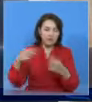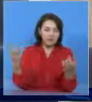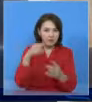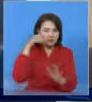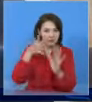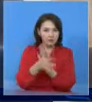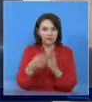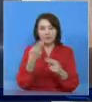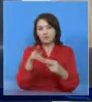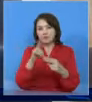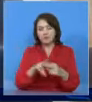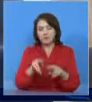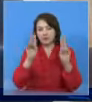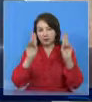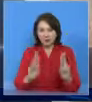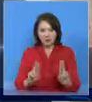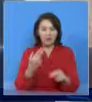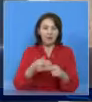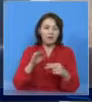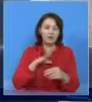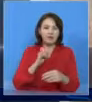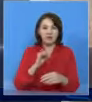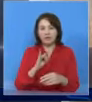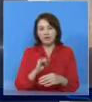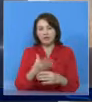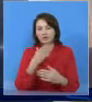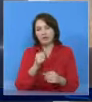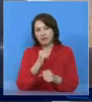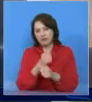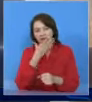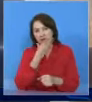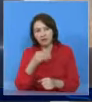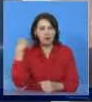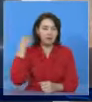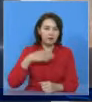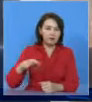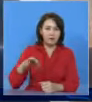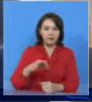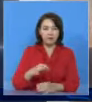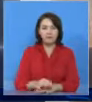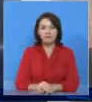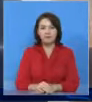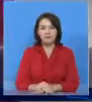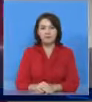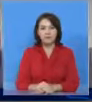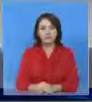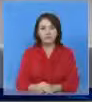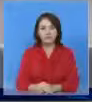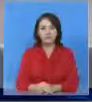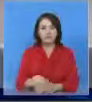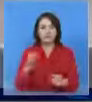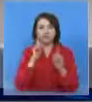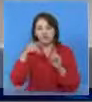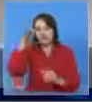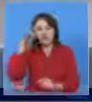болды. Осы дәстүрді, осы тенденцияны әдем ұстап отырған Ақтөбе облысы. Рахмет айтам. Жиында